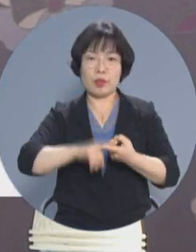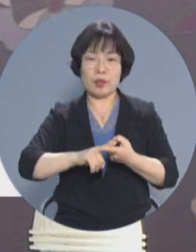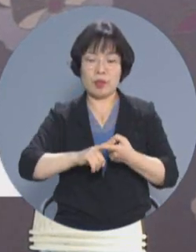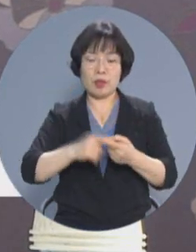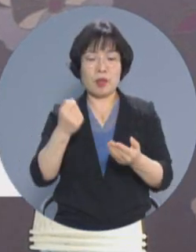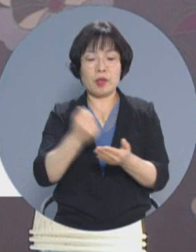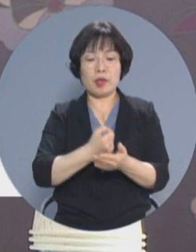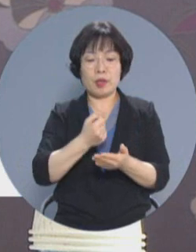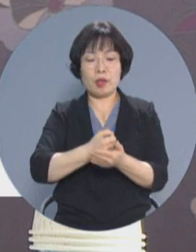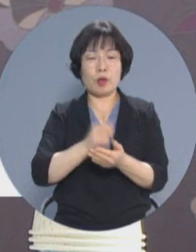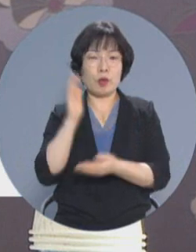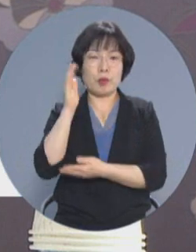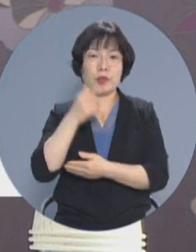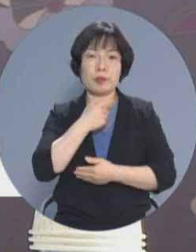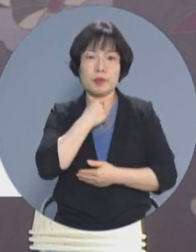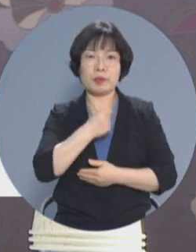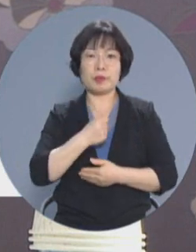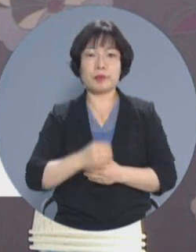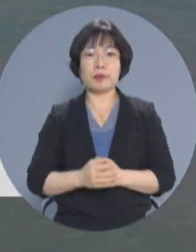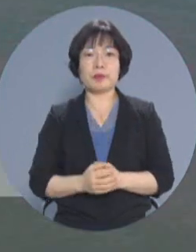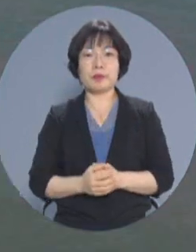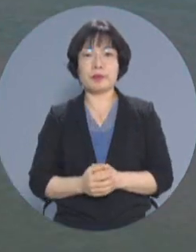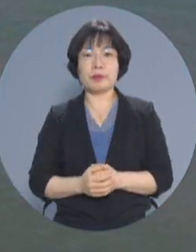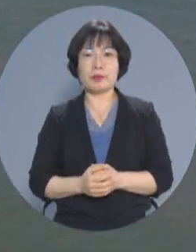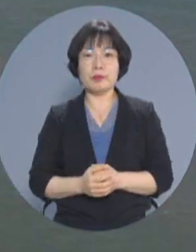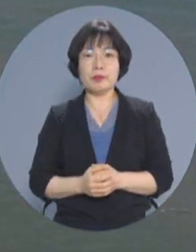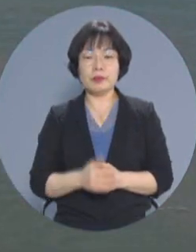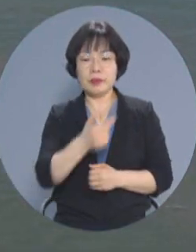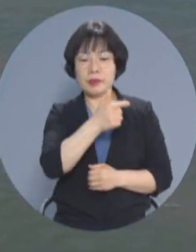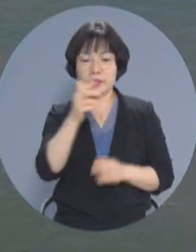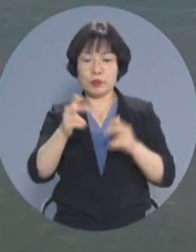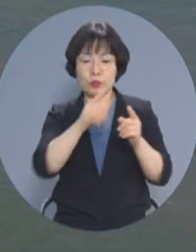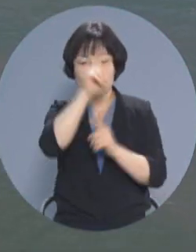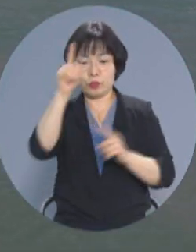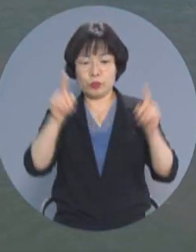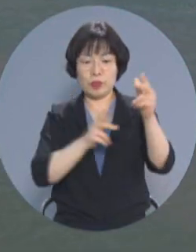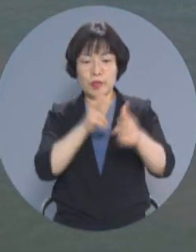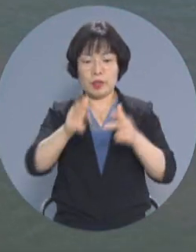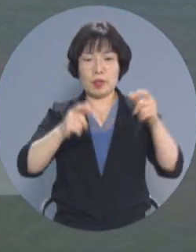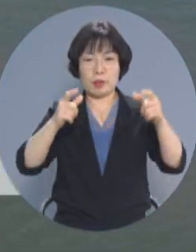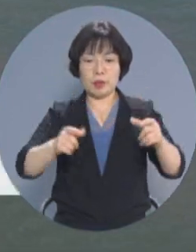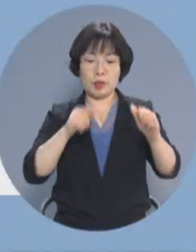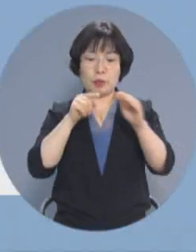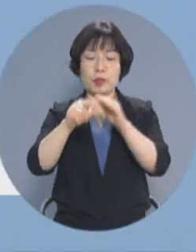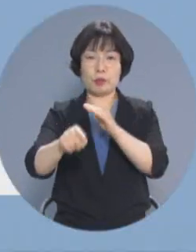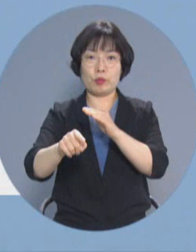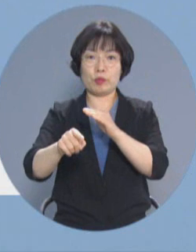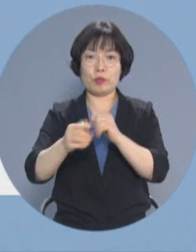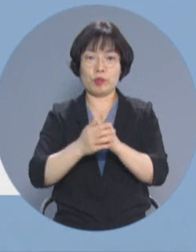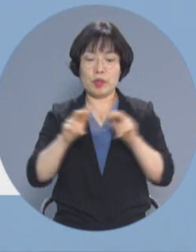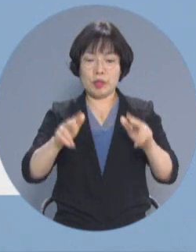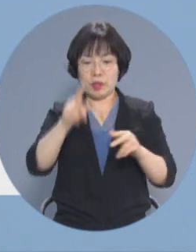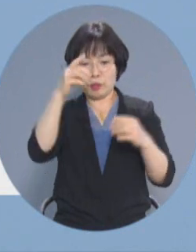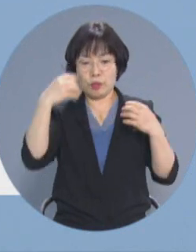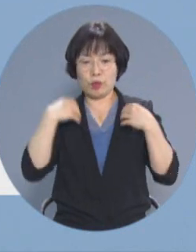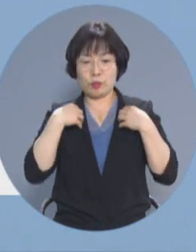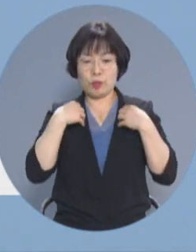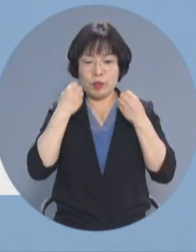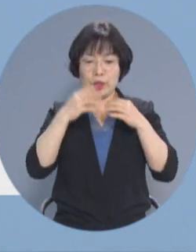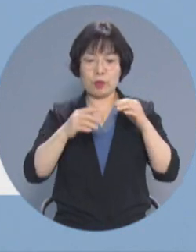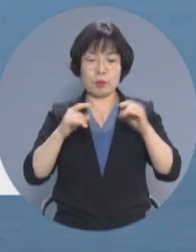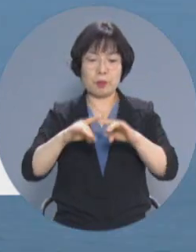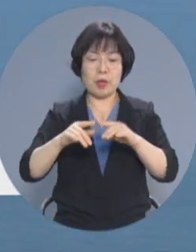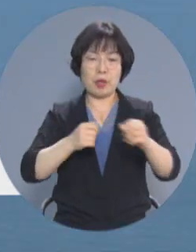상당히 안타깝다 이렇게 저는 보고 있습니다. 대규모 해상풍력 사업지구를 찾은 만큼 현 정부의 신재생